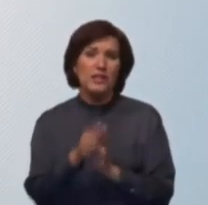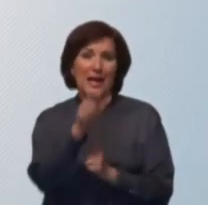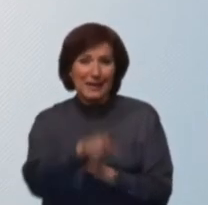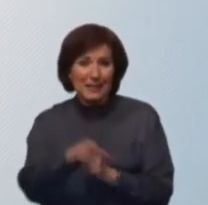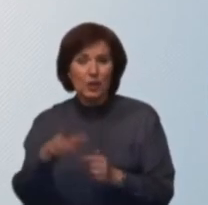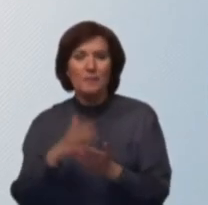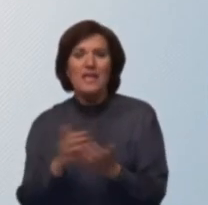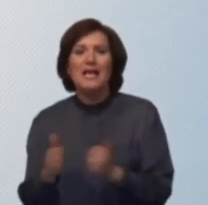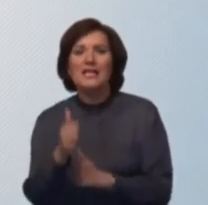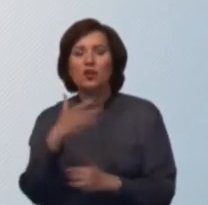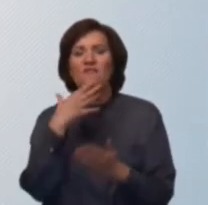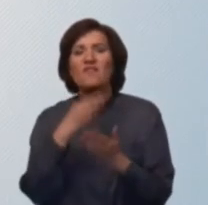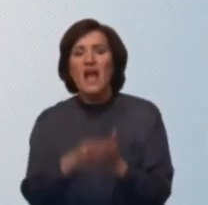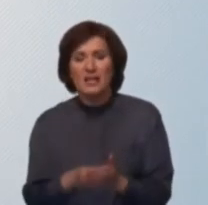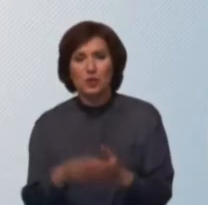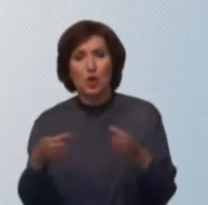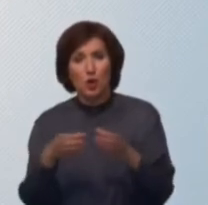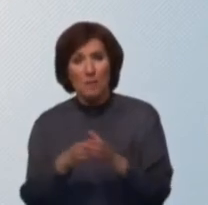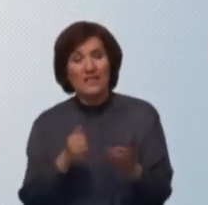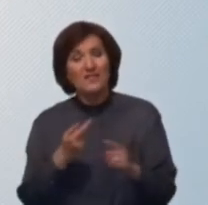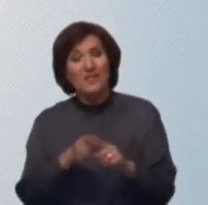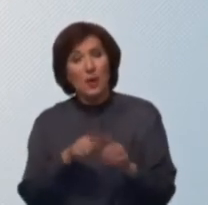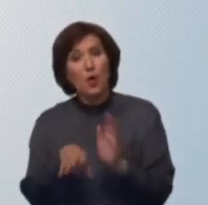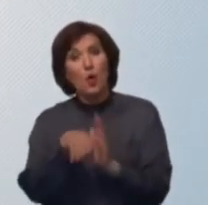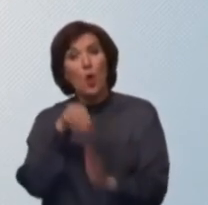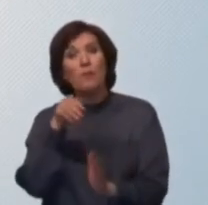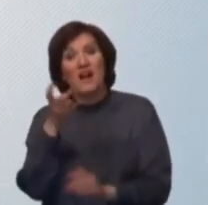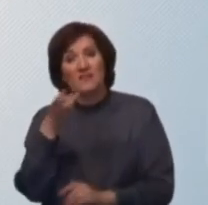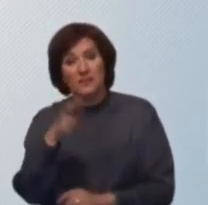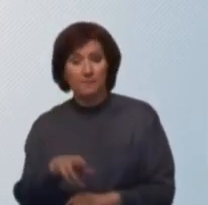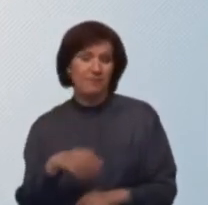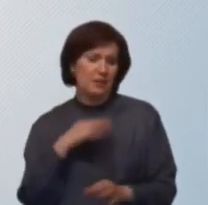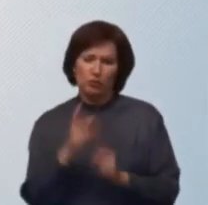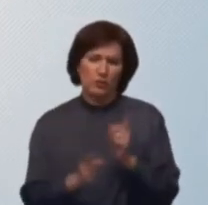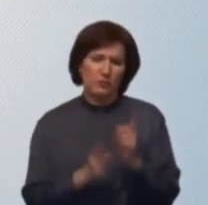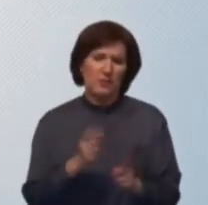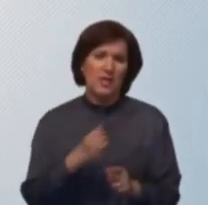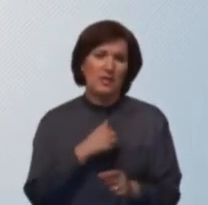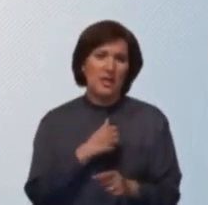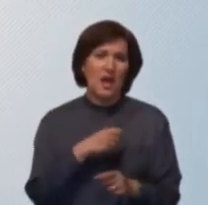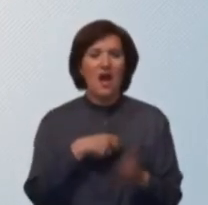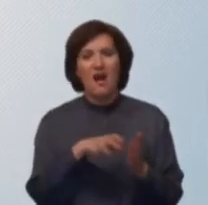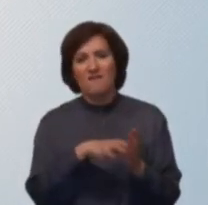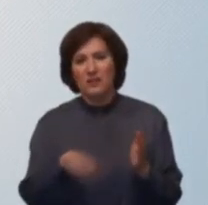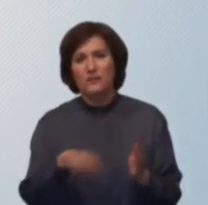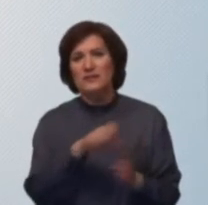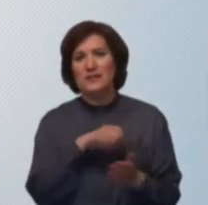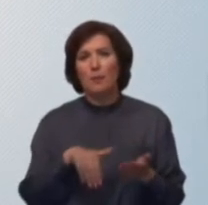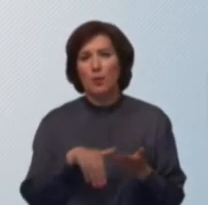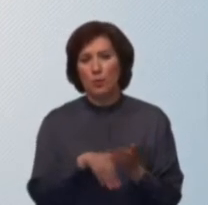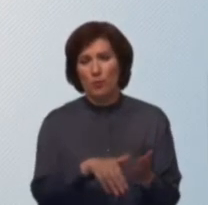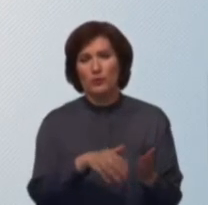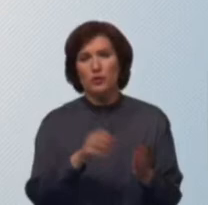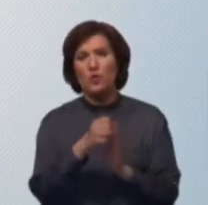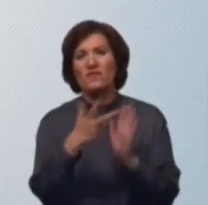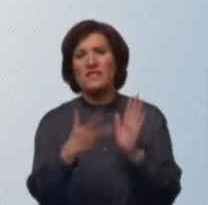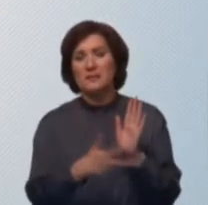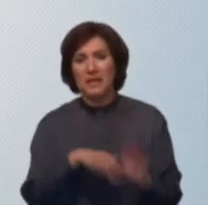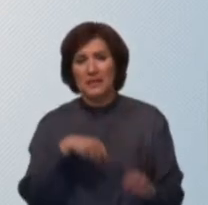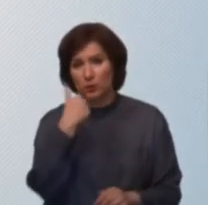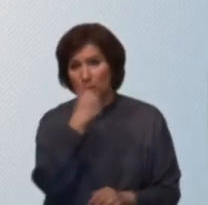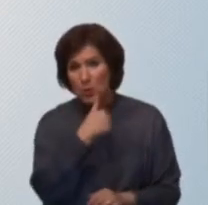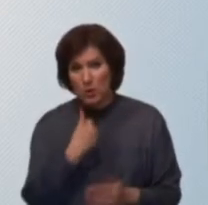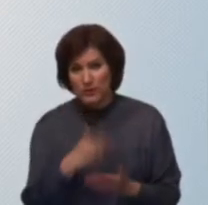громади, від якої він обирався. Я нічого не міняв, я вийшов з самопомощі, здається, у 18-му